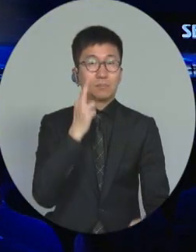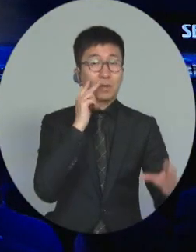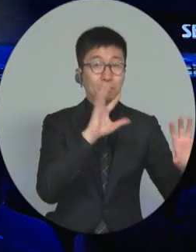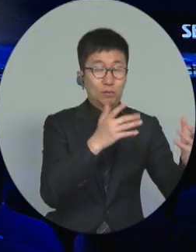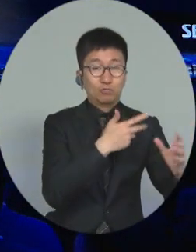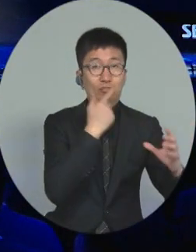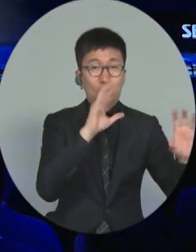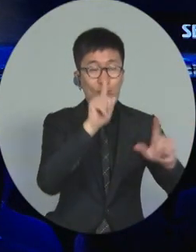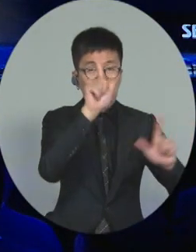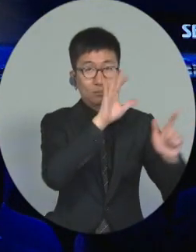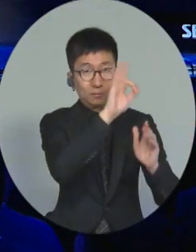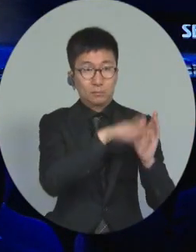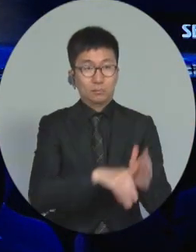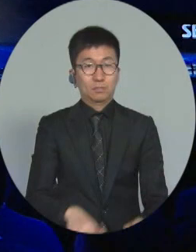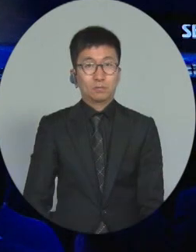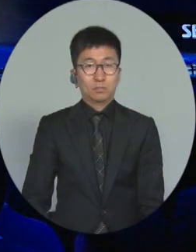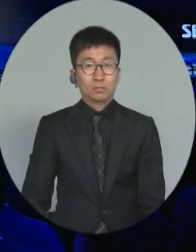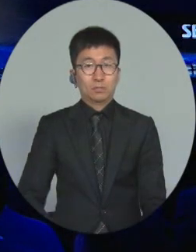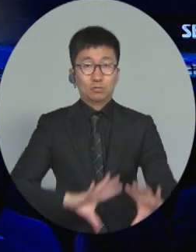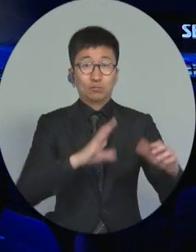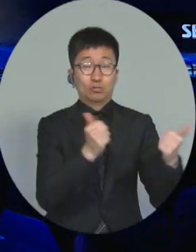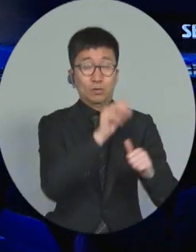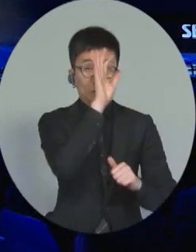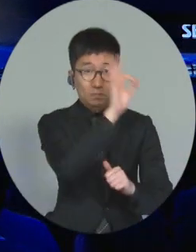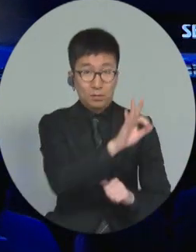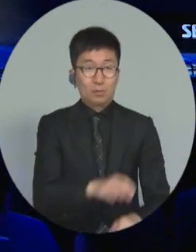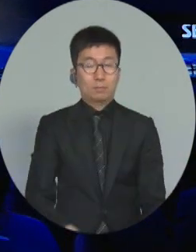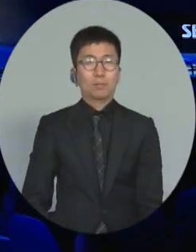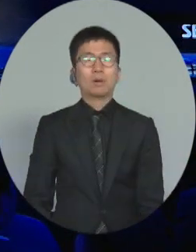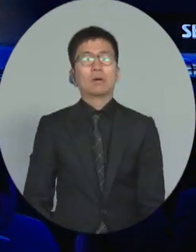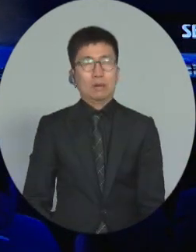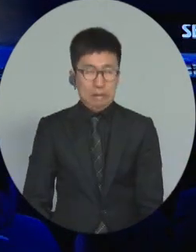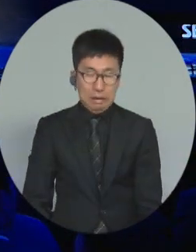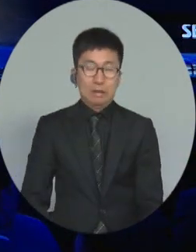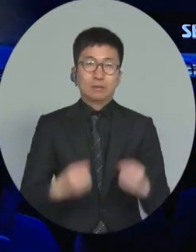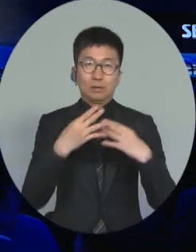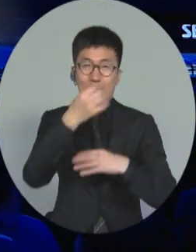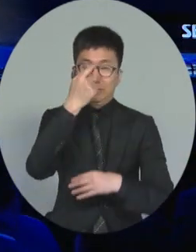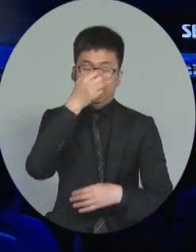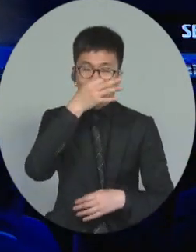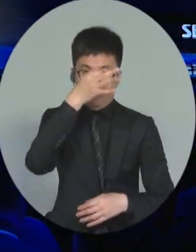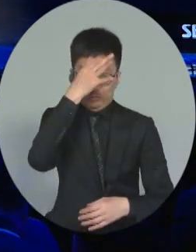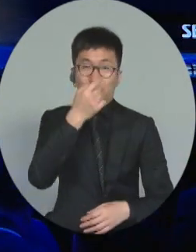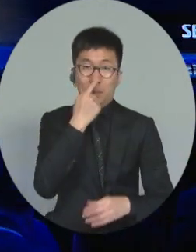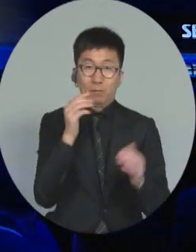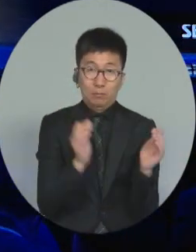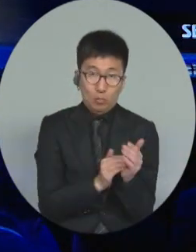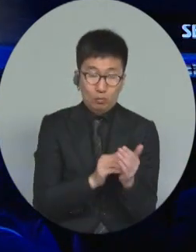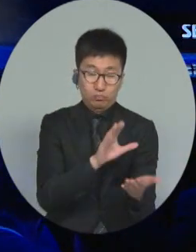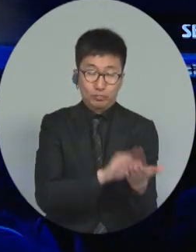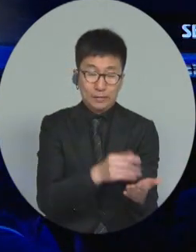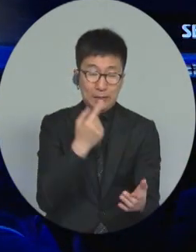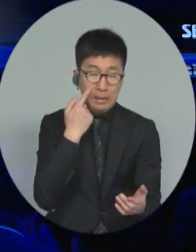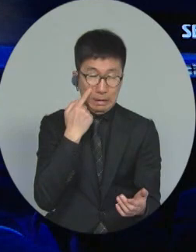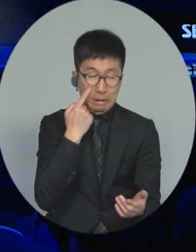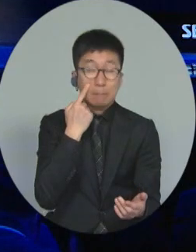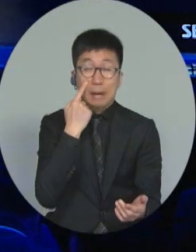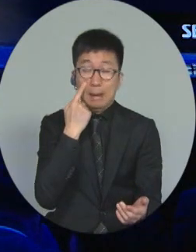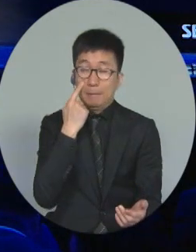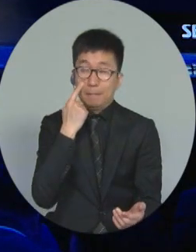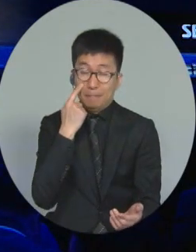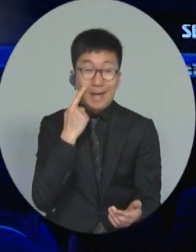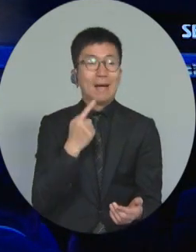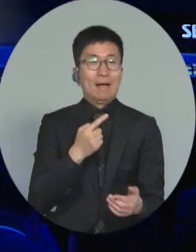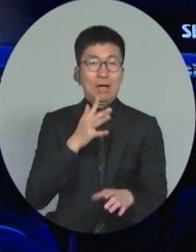영국처럼 국회의원들이 혁신 기술을 공부하고 문제점을 찾아내고 국민과 함께 효과적인 제도